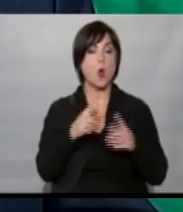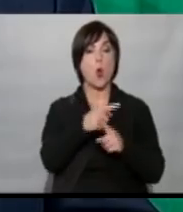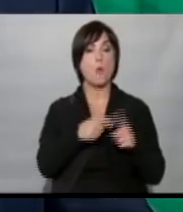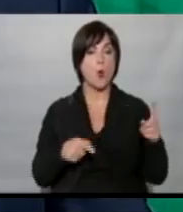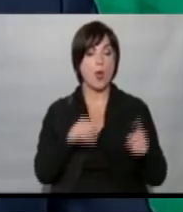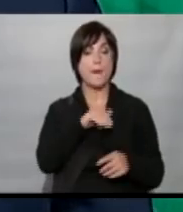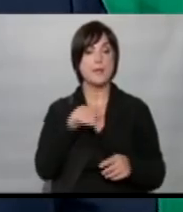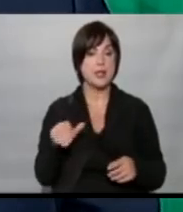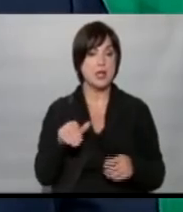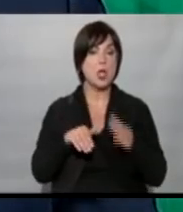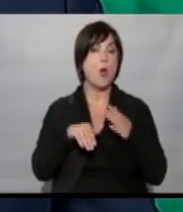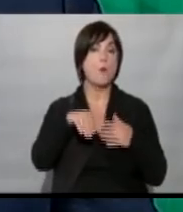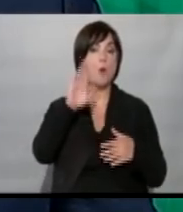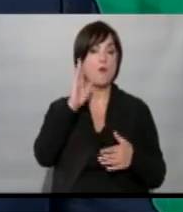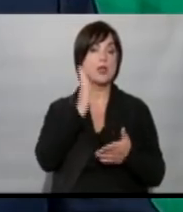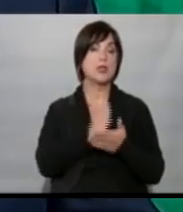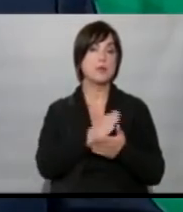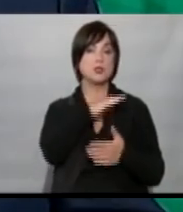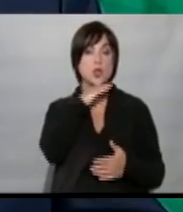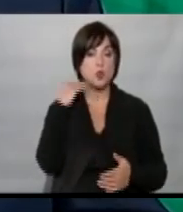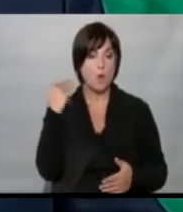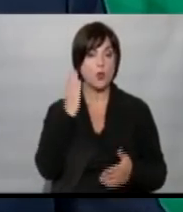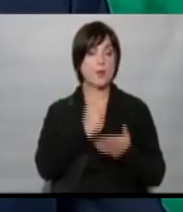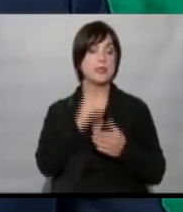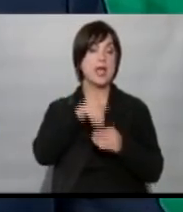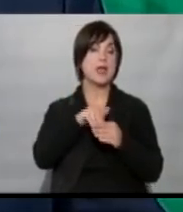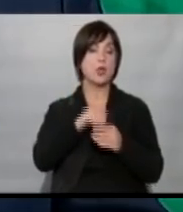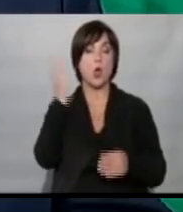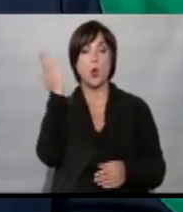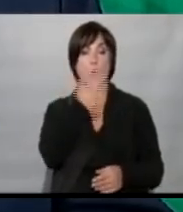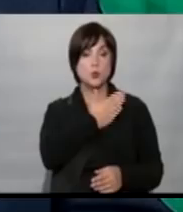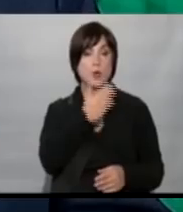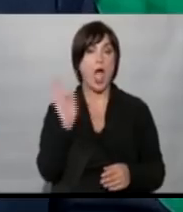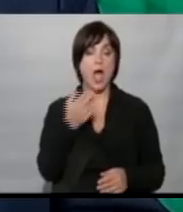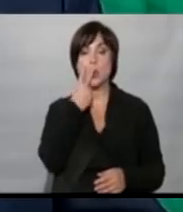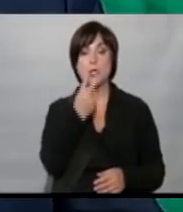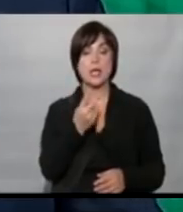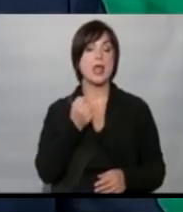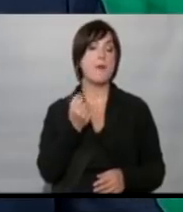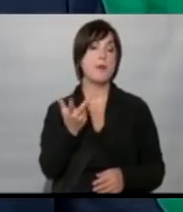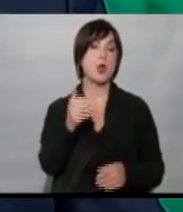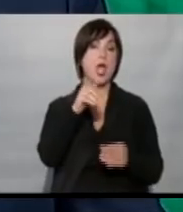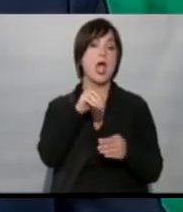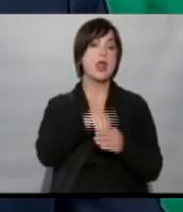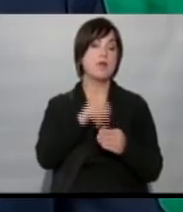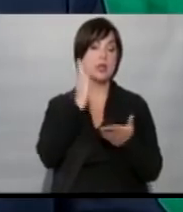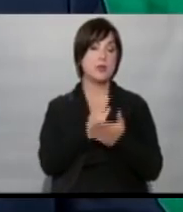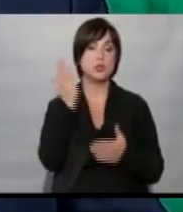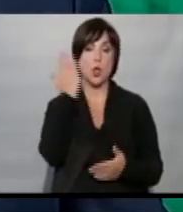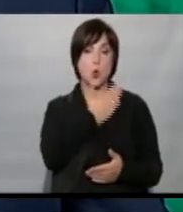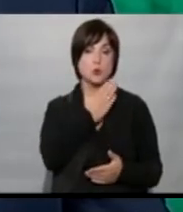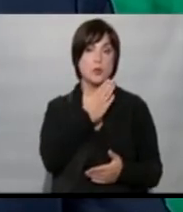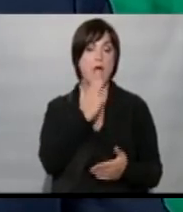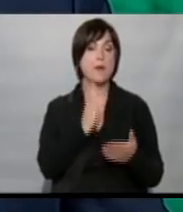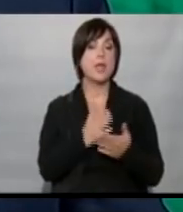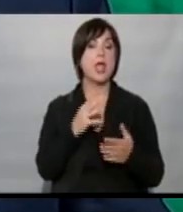половина милион или нешто повеќе, ќе беше доволна за да биде референдумот успешен. Ако ги гледаме бројките, референдумот ќе беше успешен.